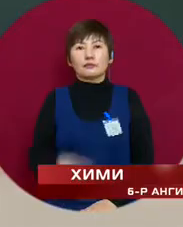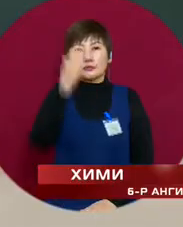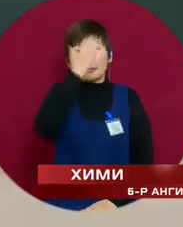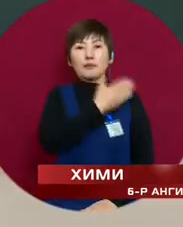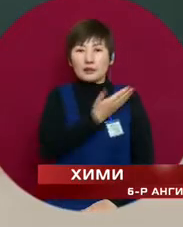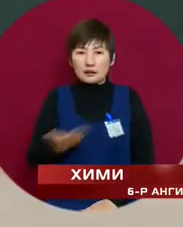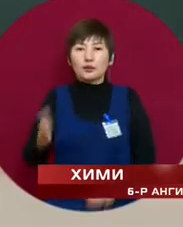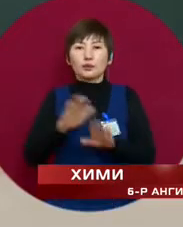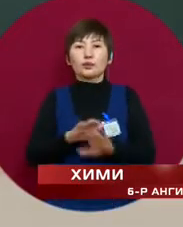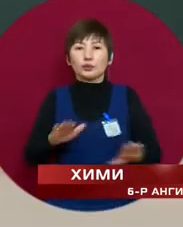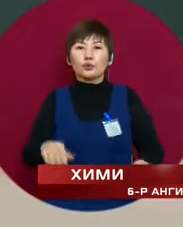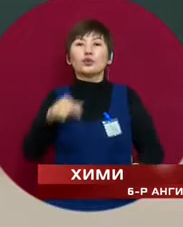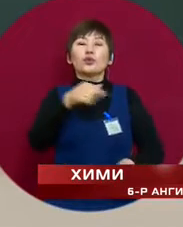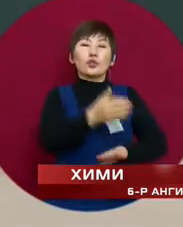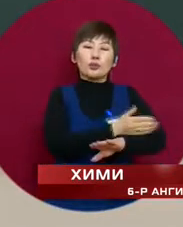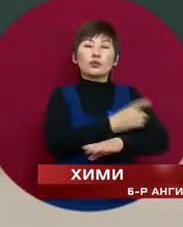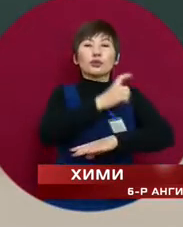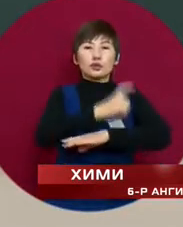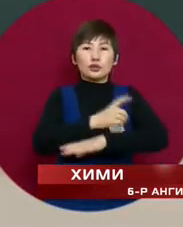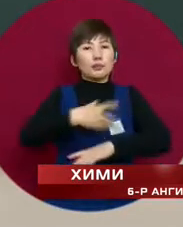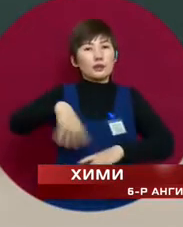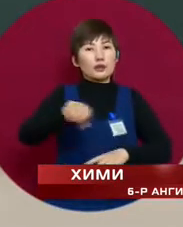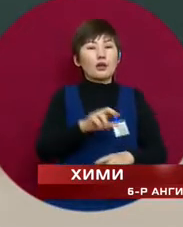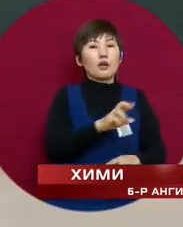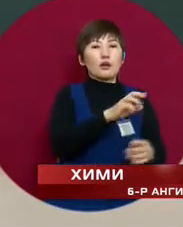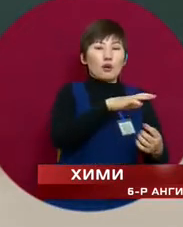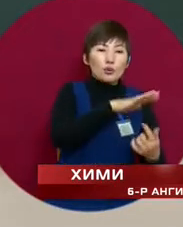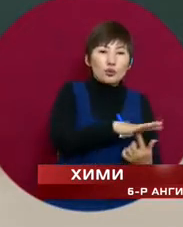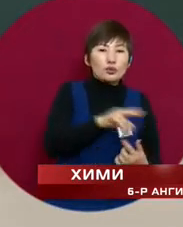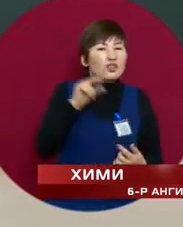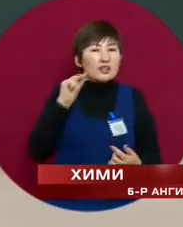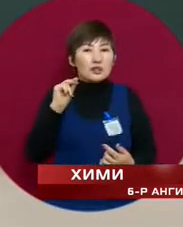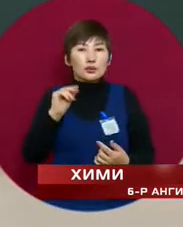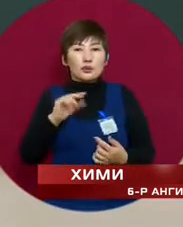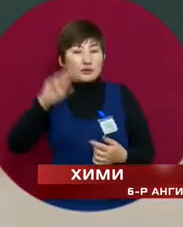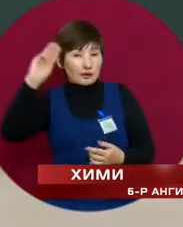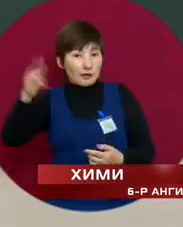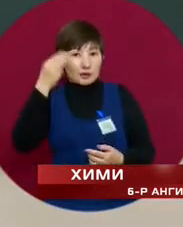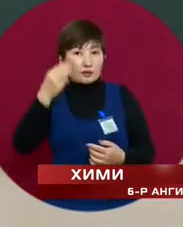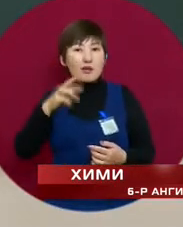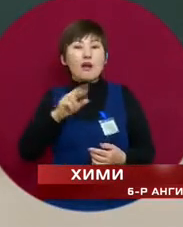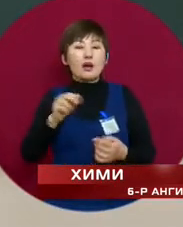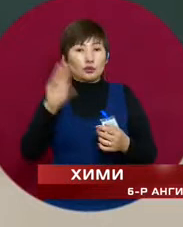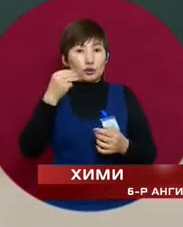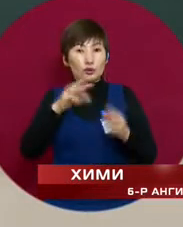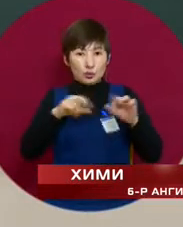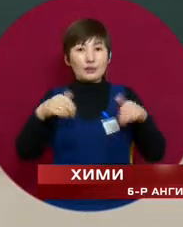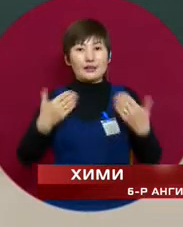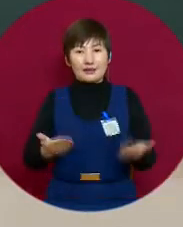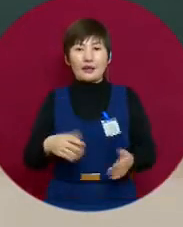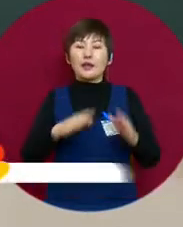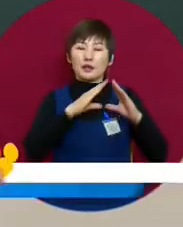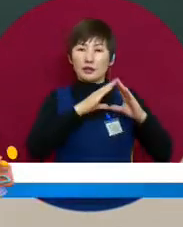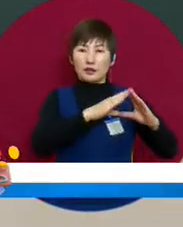Сайн бацхан хүүхдүүдээ өмнөх хичээлээр бид боцуудын хүчлэлэг суурлах шинжийг илрүүлэгчдээр хэрхэн тодорхойлох тухай судалсан.